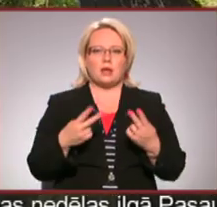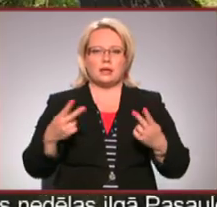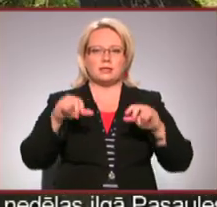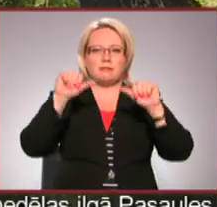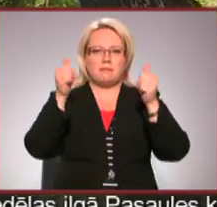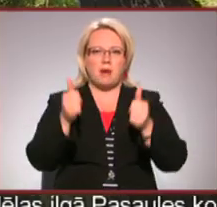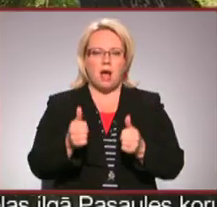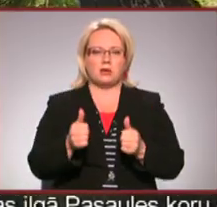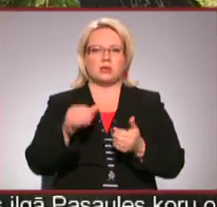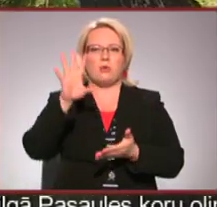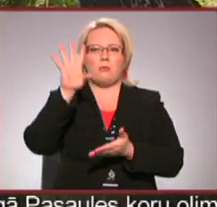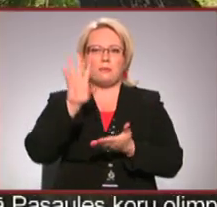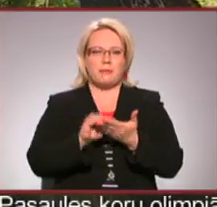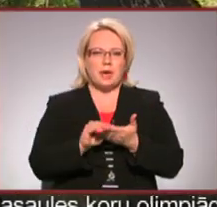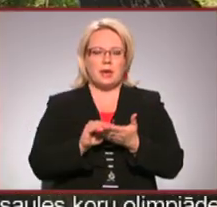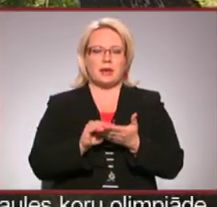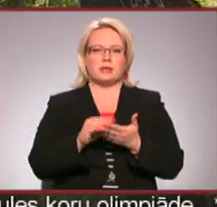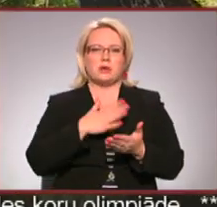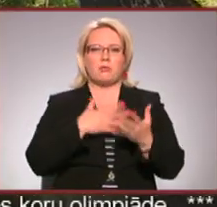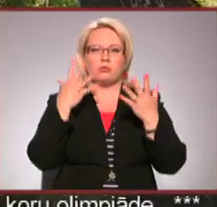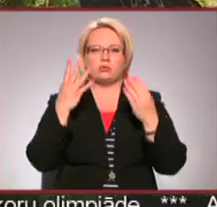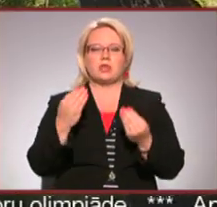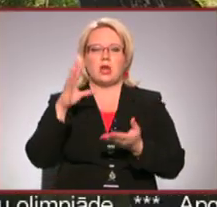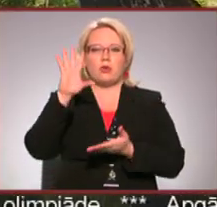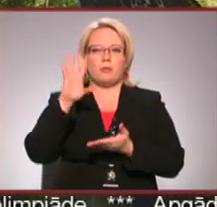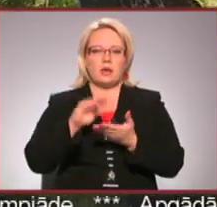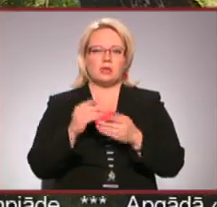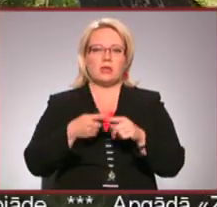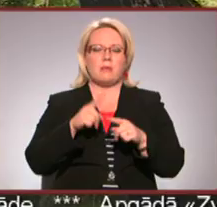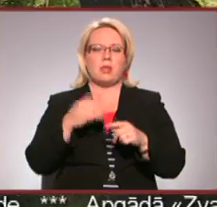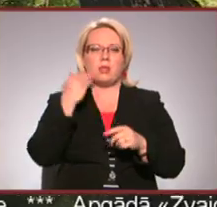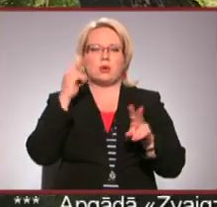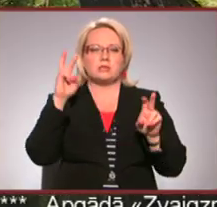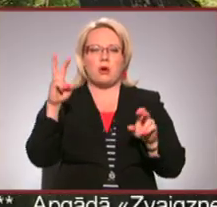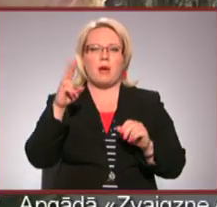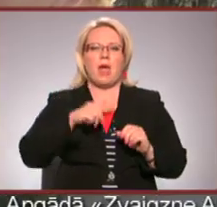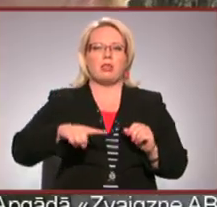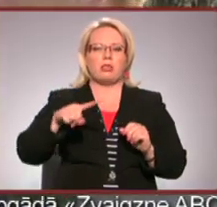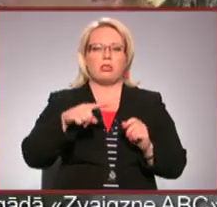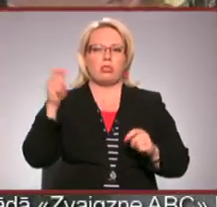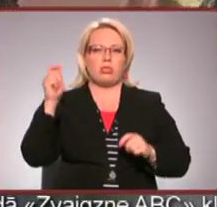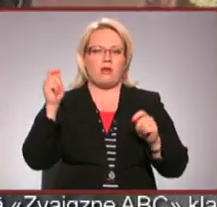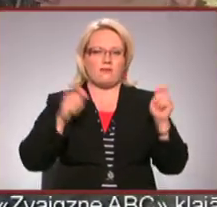mākslu, pieredzi, mūsdienu pieredzi, un tāpēc mēs viņu nosaucām par etno festivālu.